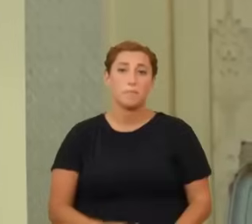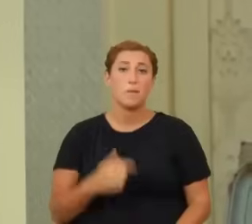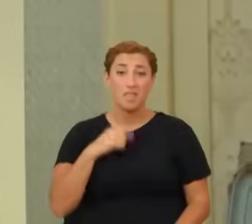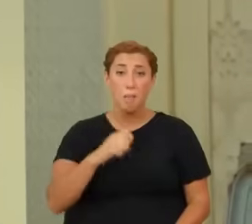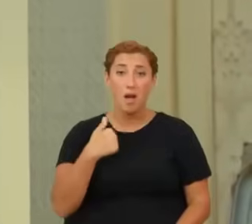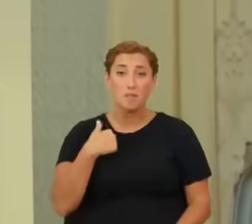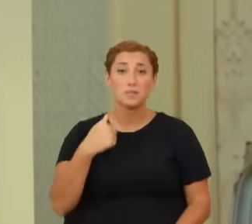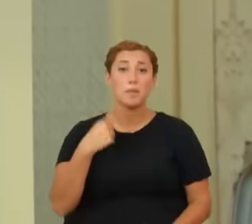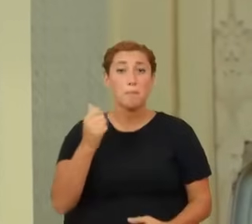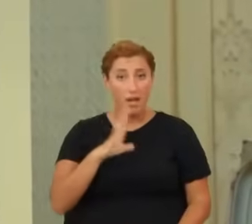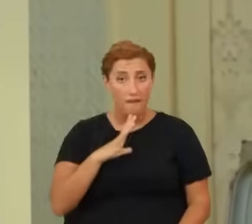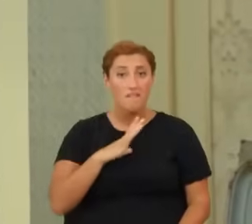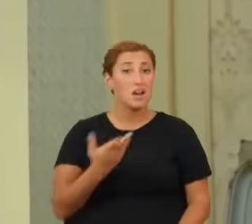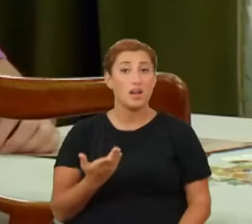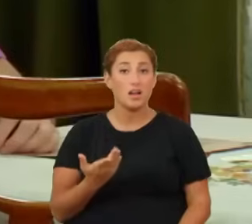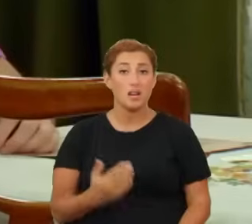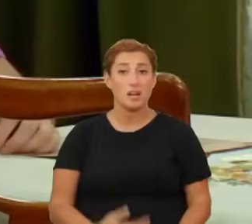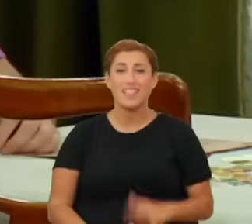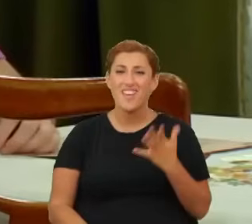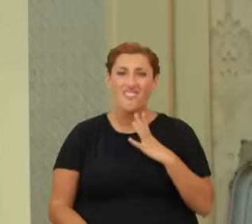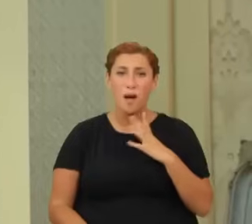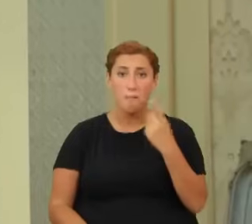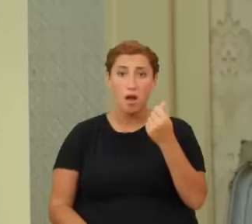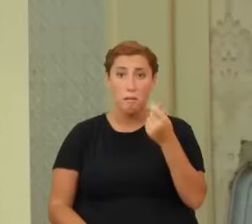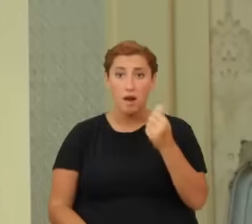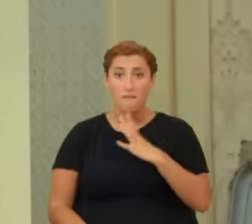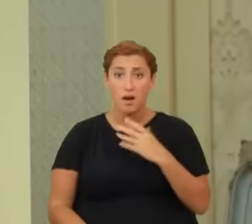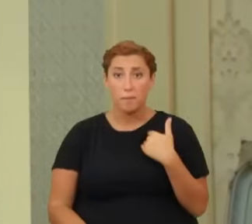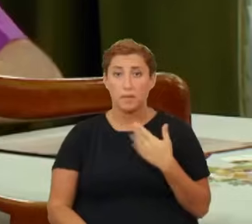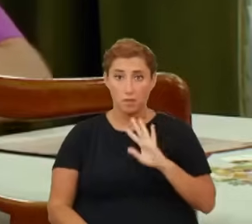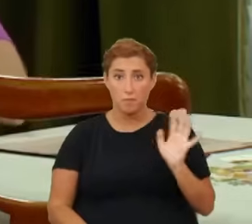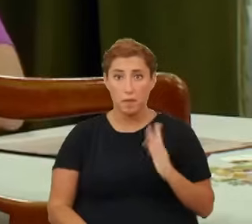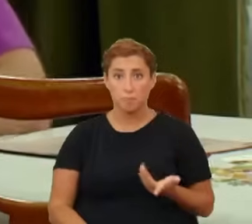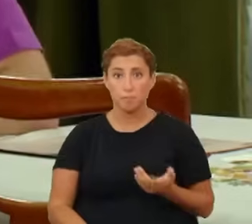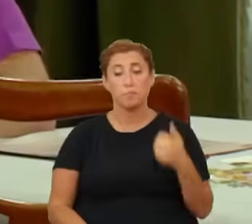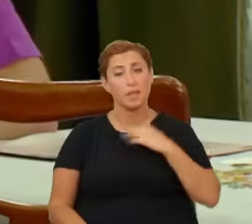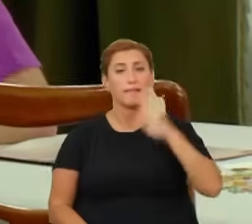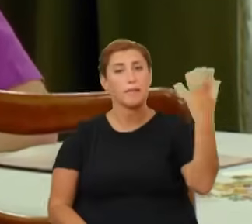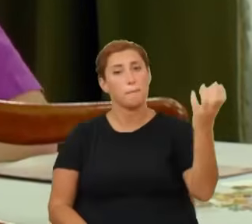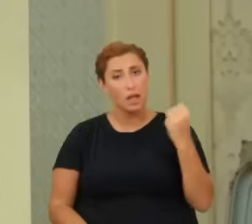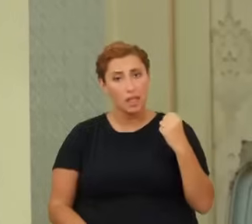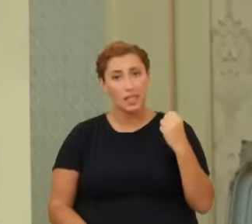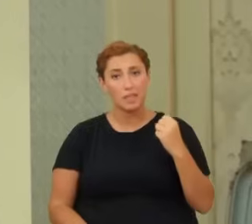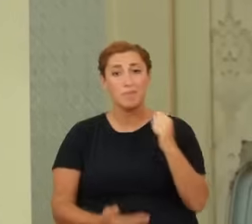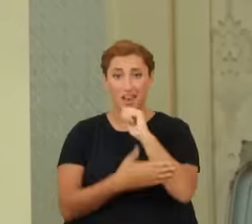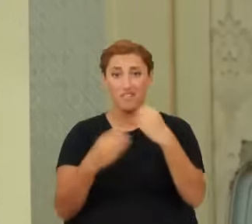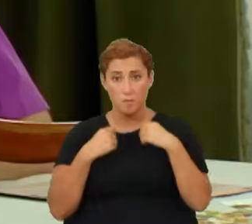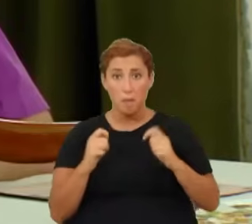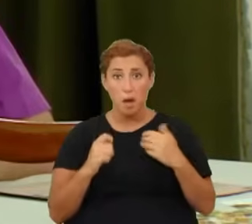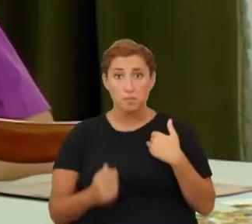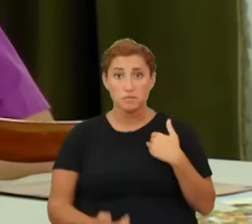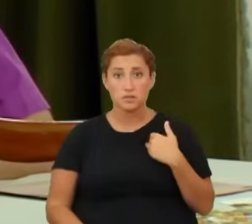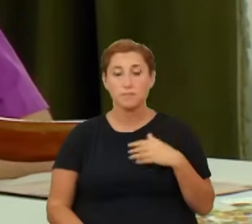bana yapar mısın ya? Bende para da var. Ha? Ne var? Para, param da var benim, tamam mı? Ben gider alırım. Yardım eder misin? Yapar